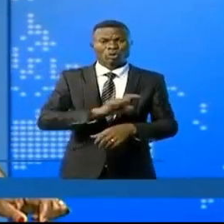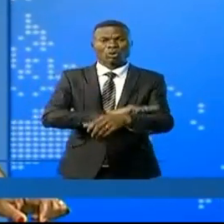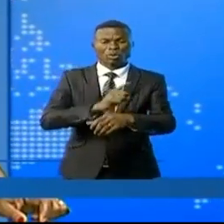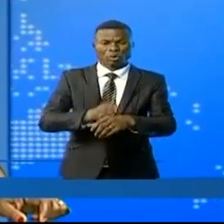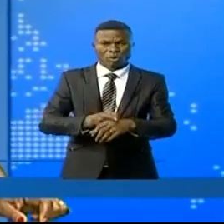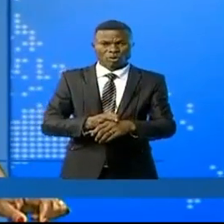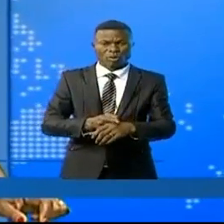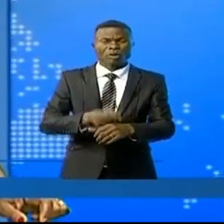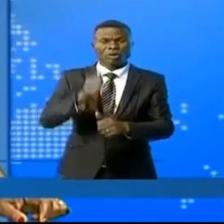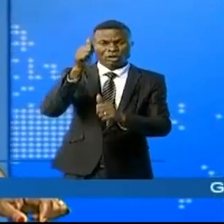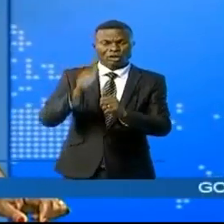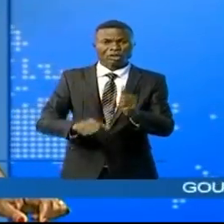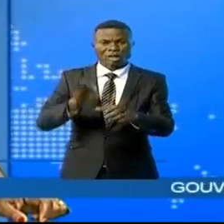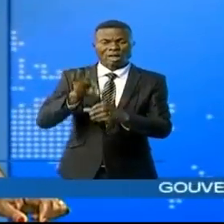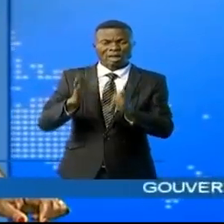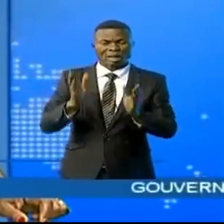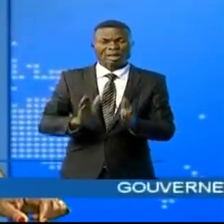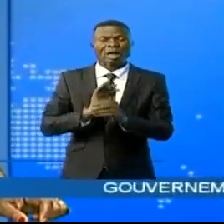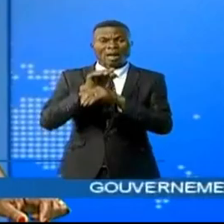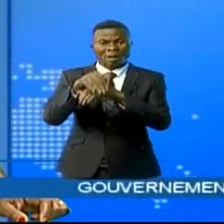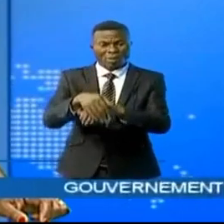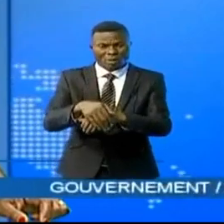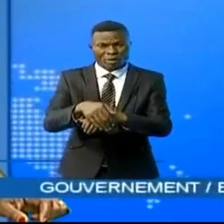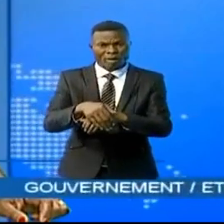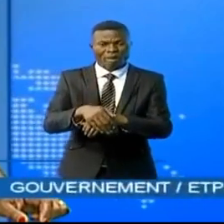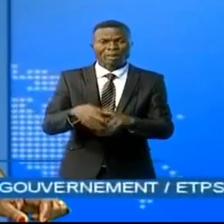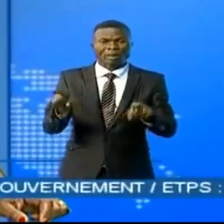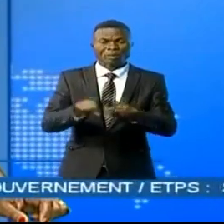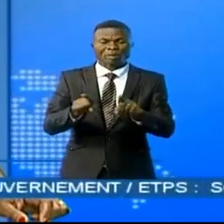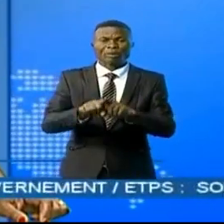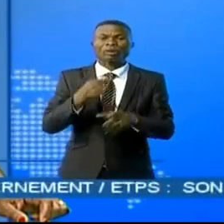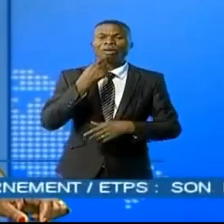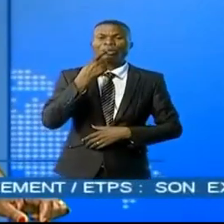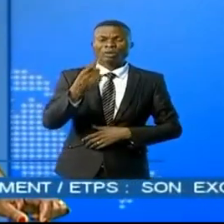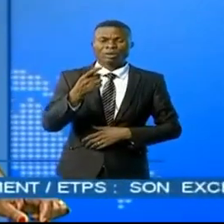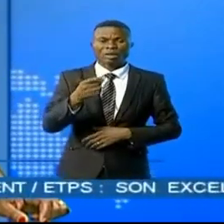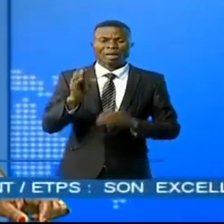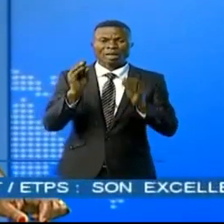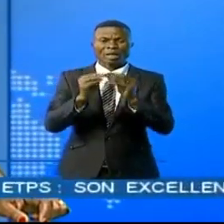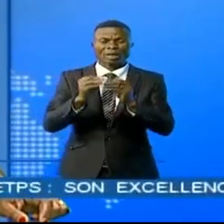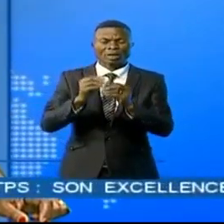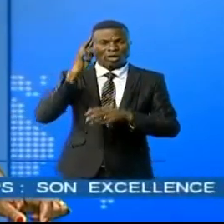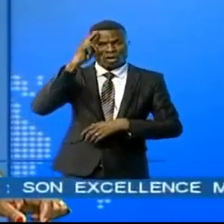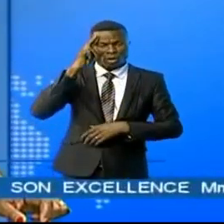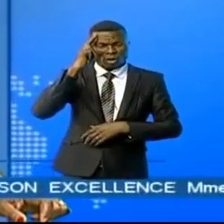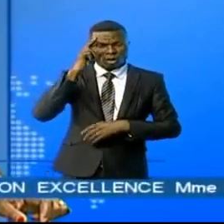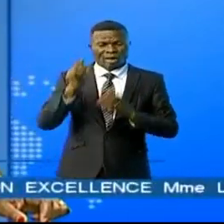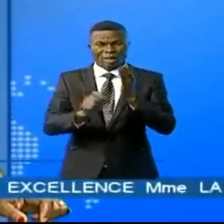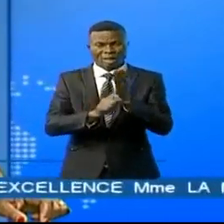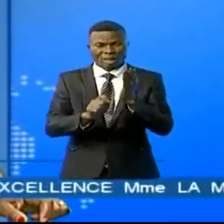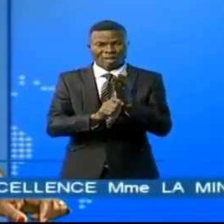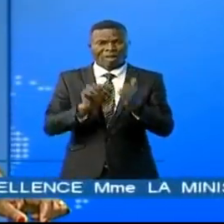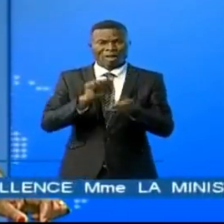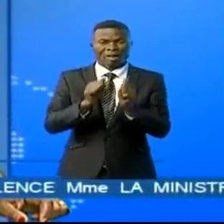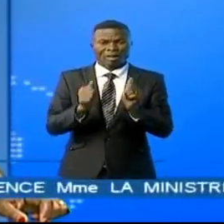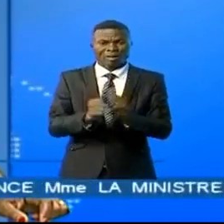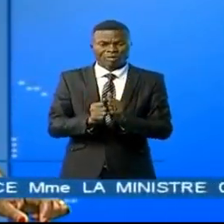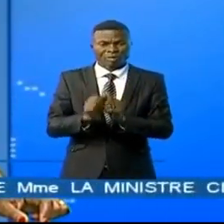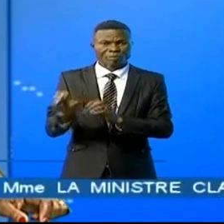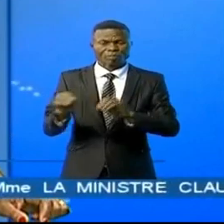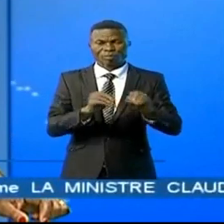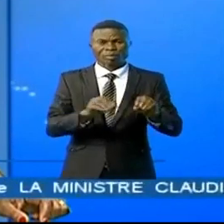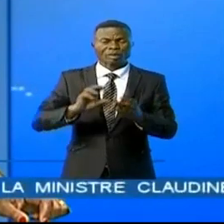acteur devrait savoir jouer sa partition. C'est ce qui a été dit à l'atelier de réflexion stratégique sur la mise en œuvre